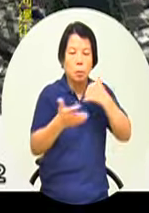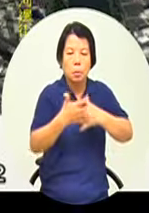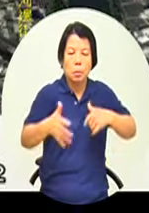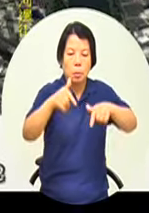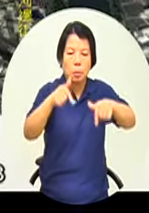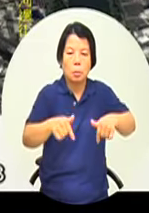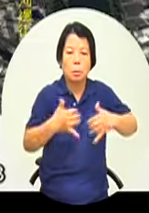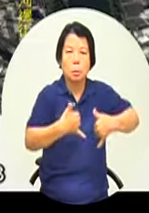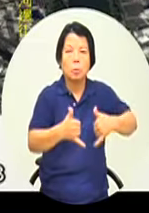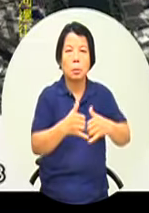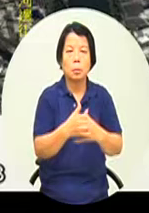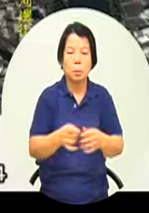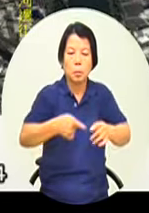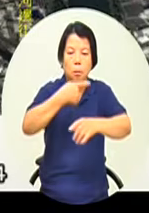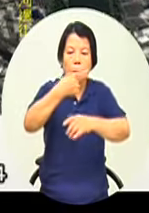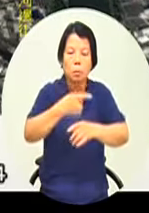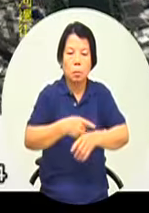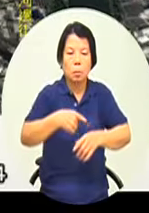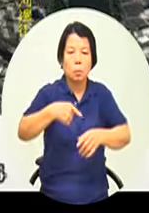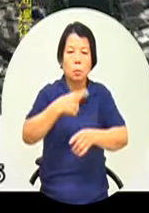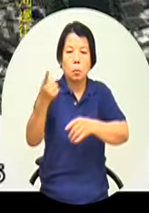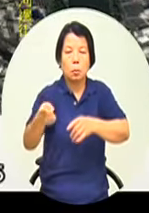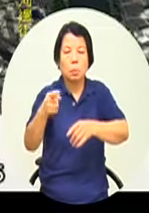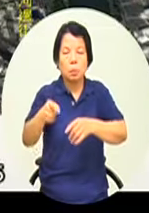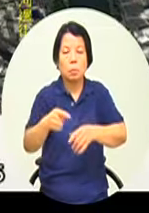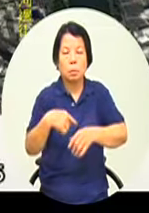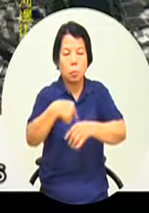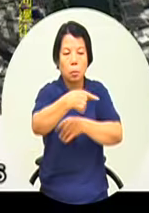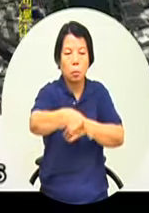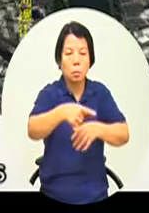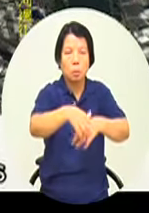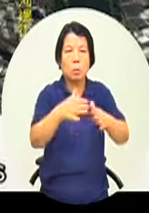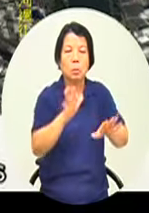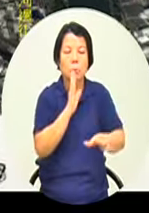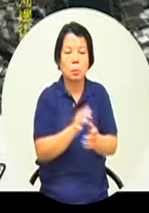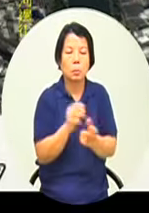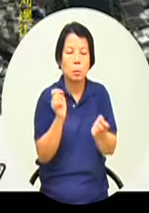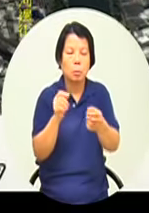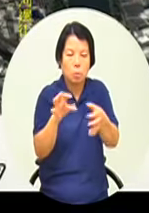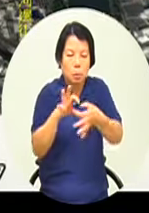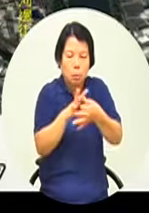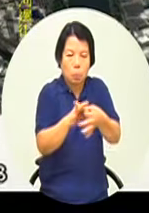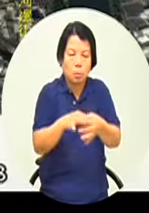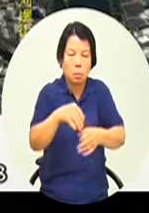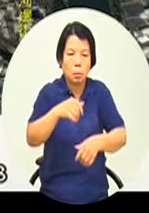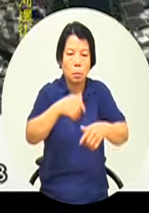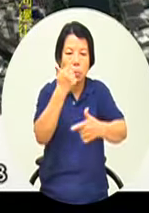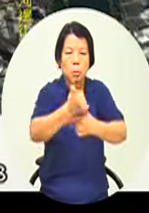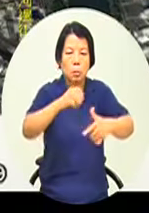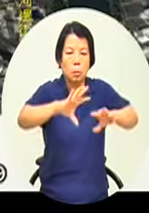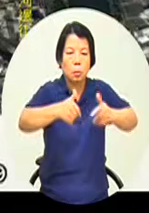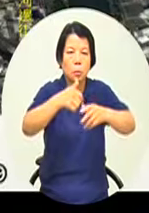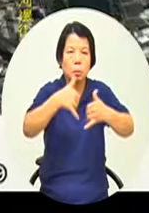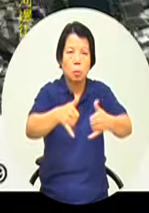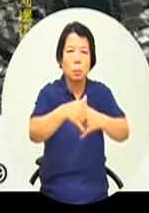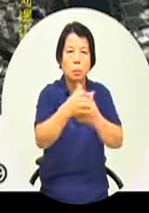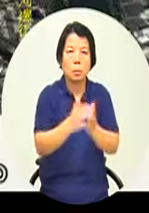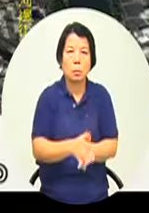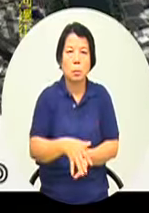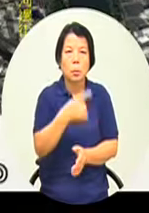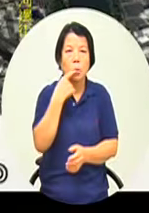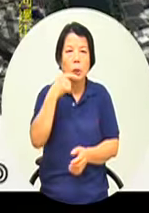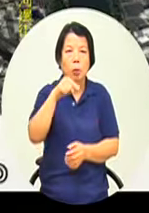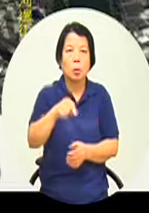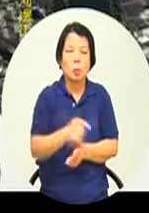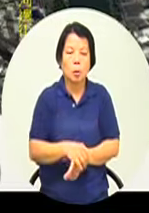河西路，那往东过来的话就，往西过来的话就接建国路哦。这一条，也红色这个哦，这西部